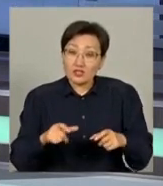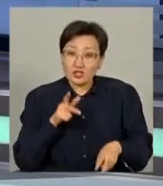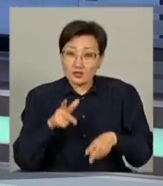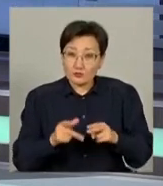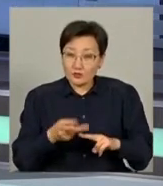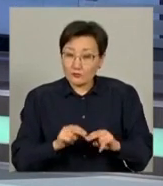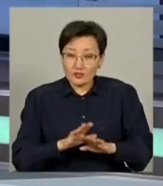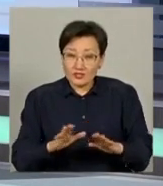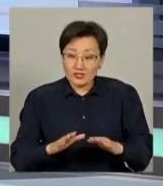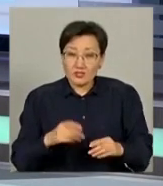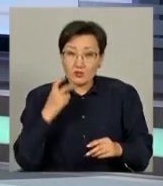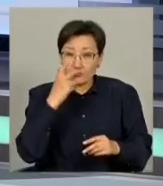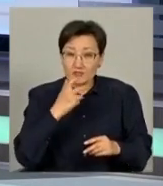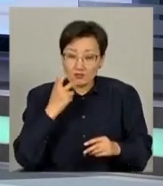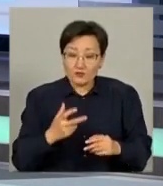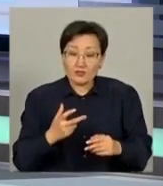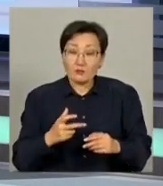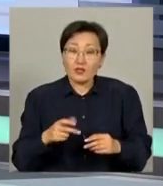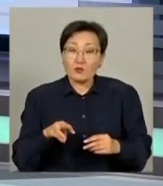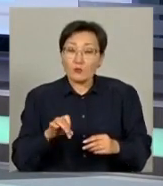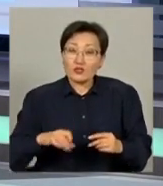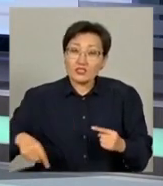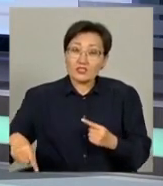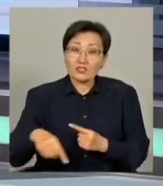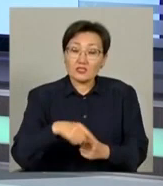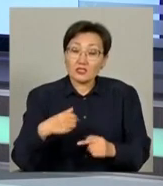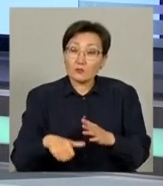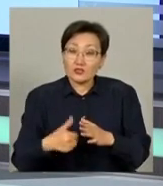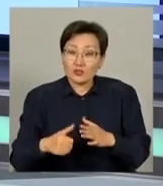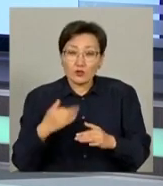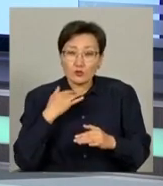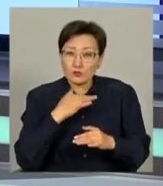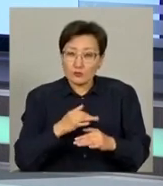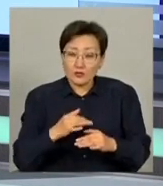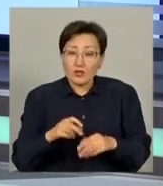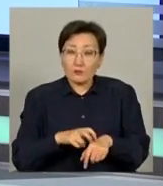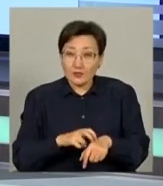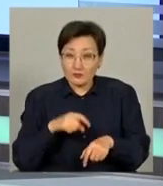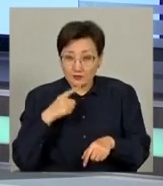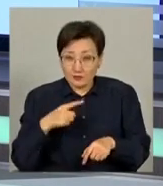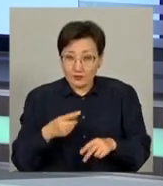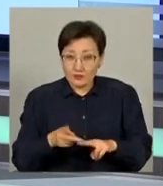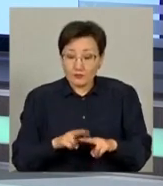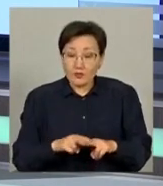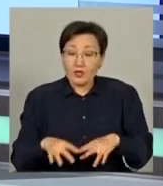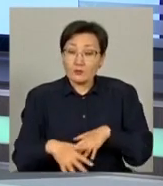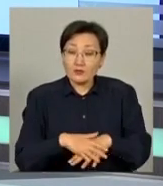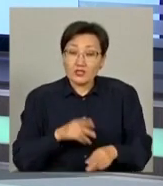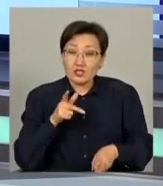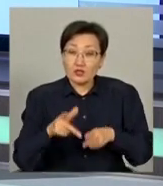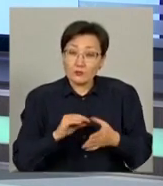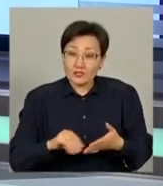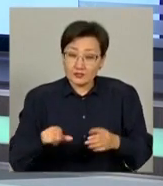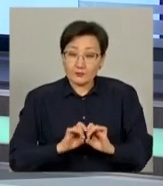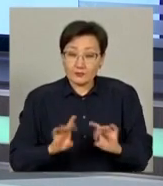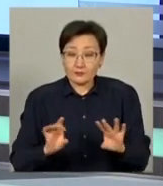тек бұл емес. Жағымсыз иіс аңқыған қоқыс маңын торыған қаңғыбас иттерден үркейімізде жүреміз дейді. Бұқара базынасын өңірдегі